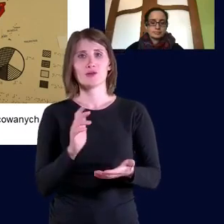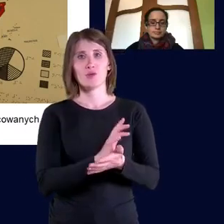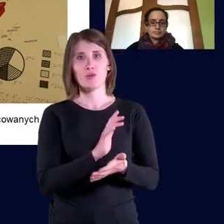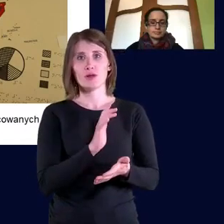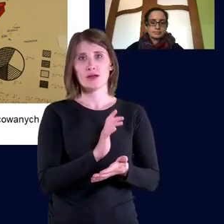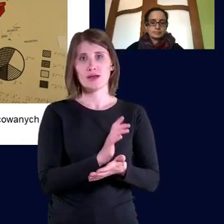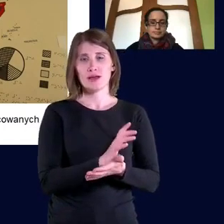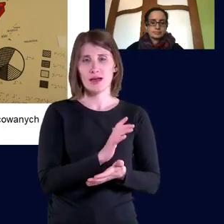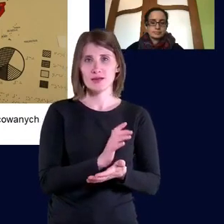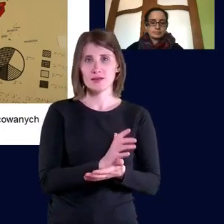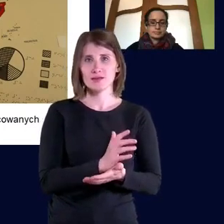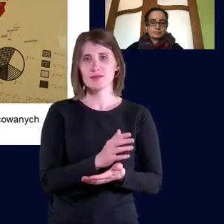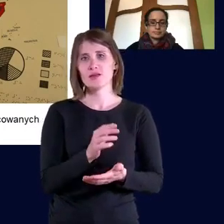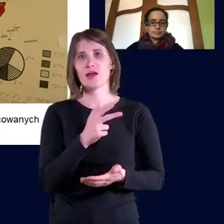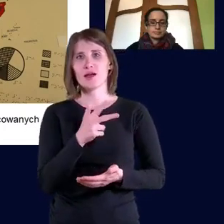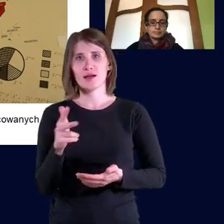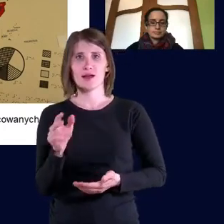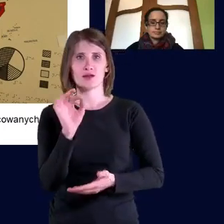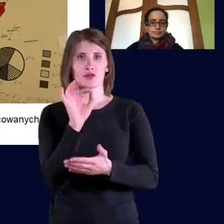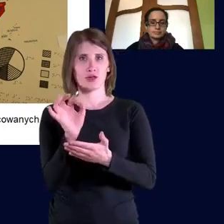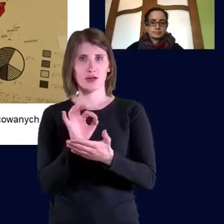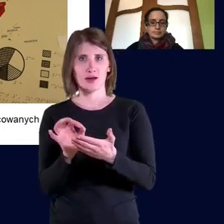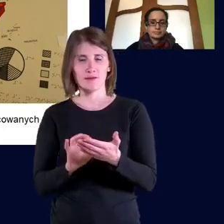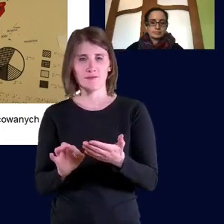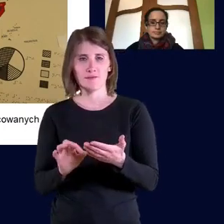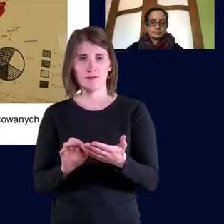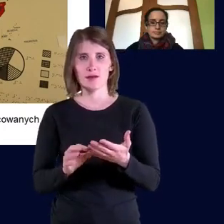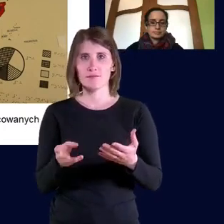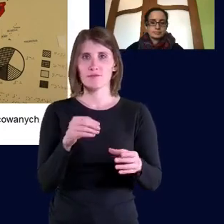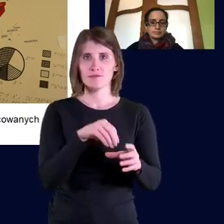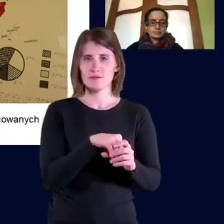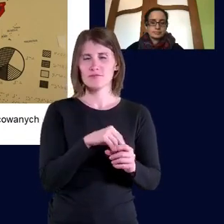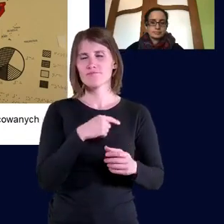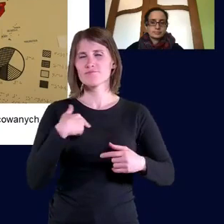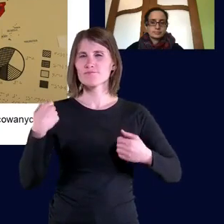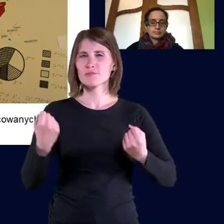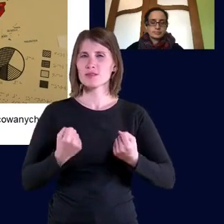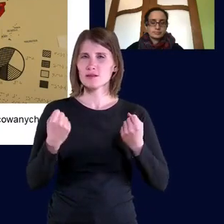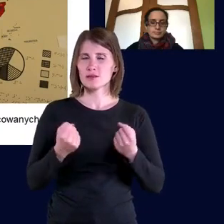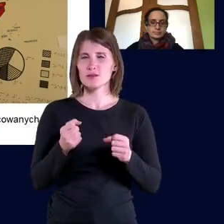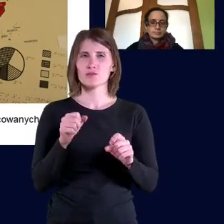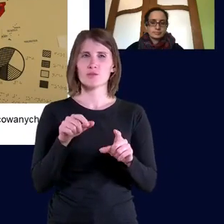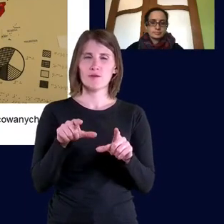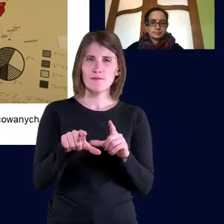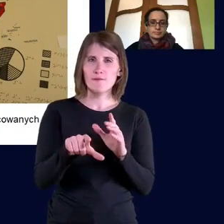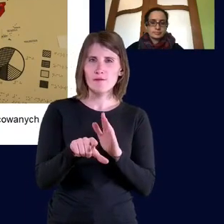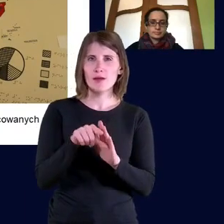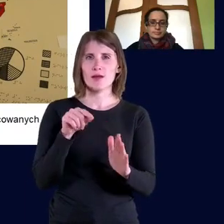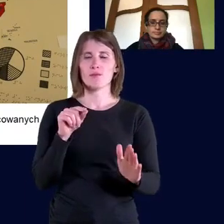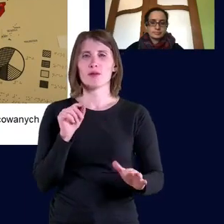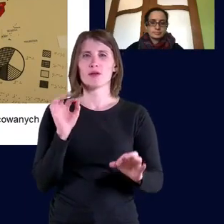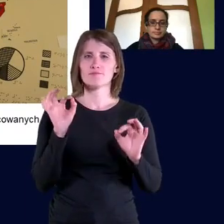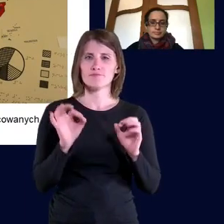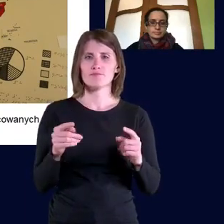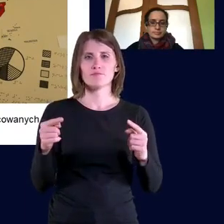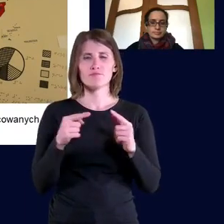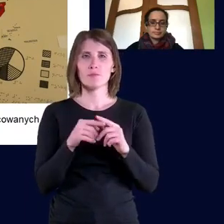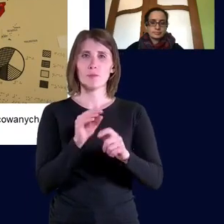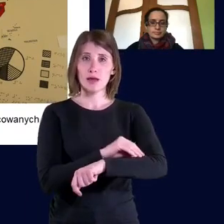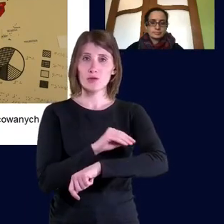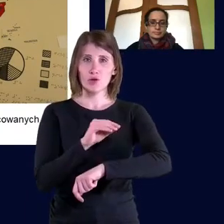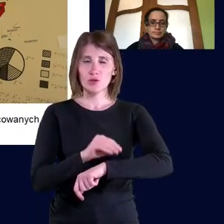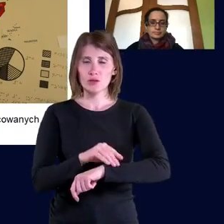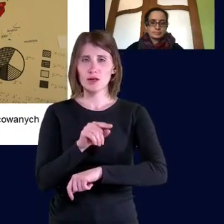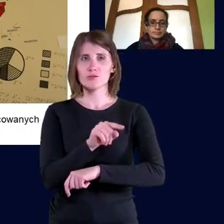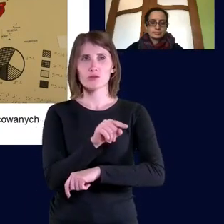dla każdej grafiki z każdej publikacji staraliśmy się wybrać odpowiednie metody tak